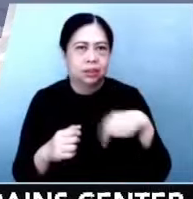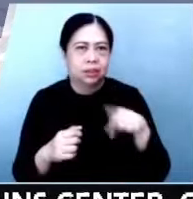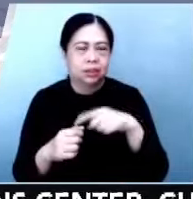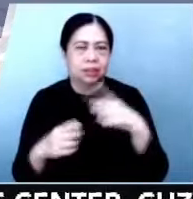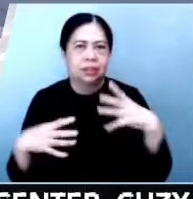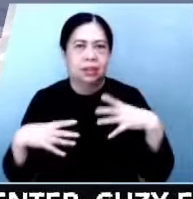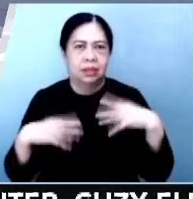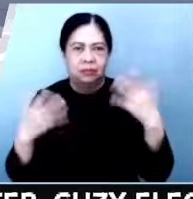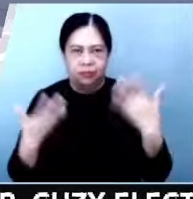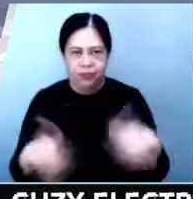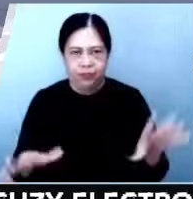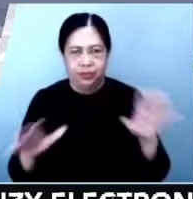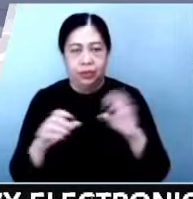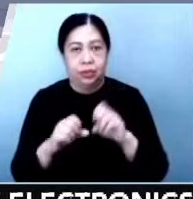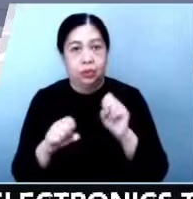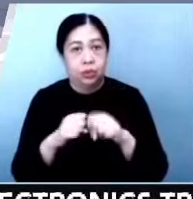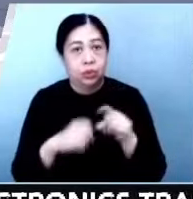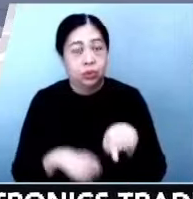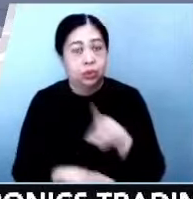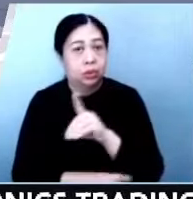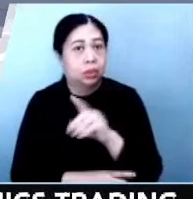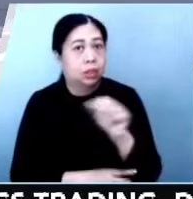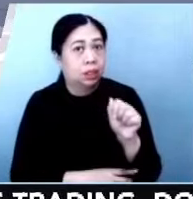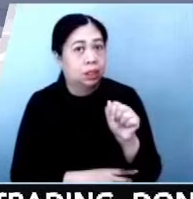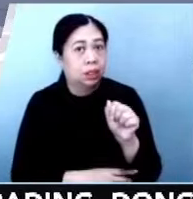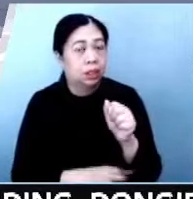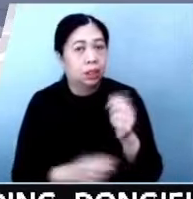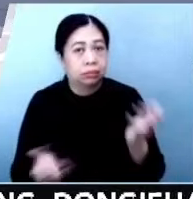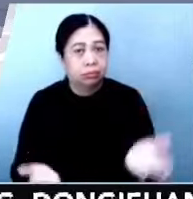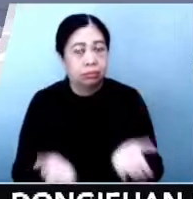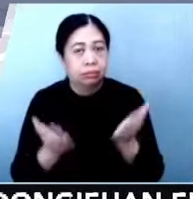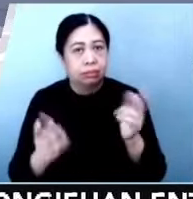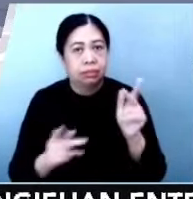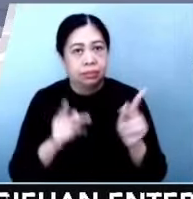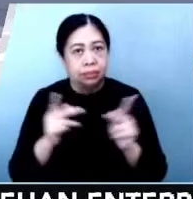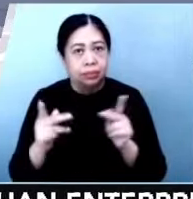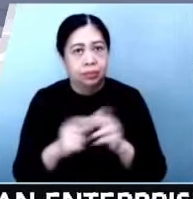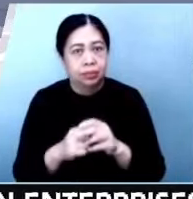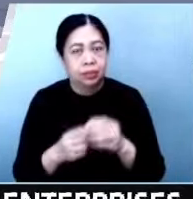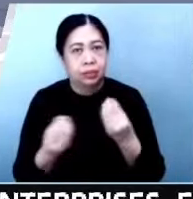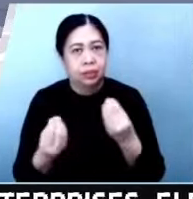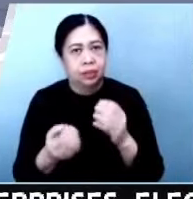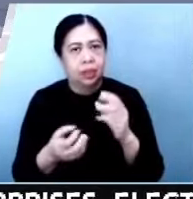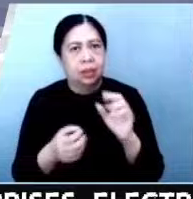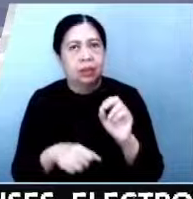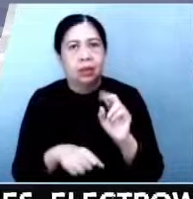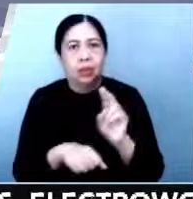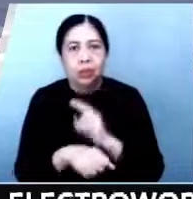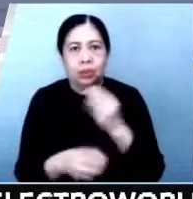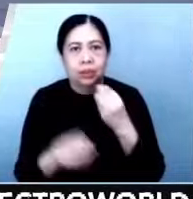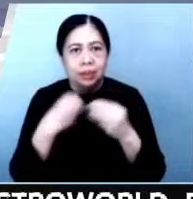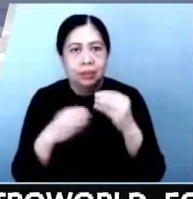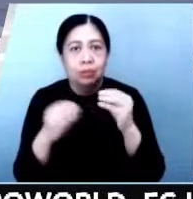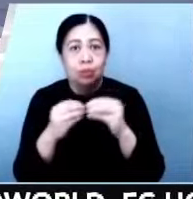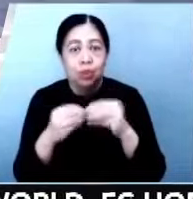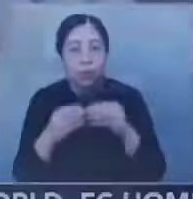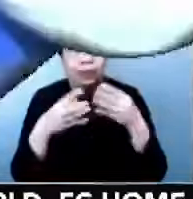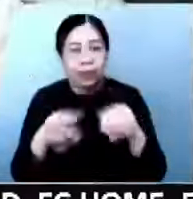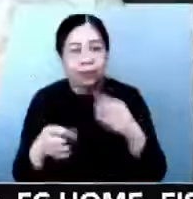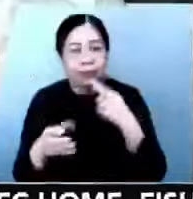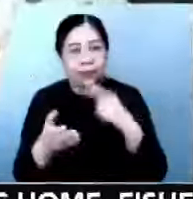season. Kaya ang Department of Agriculture hinihimok ang publiko na kumonsumo ng mas maraming itlog. May report si Joseph